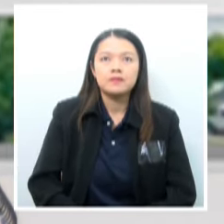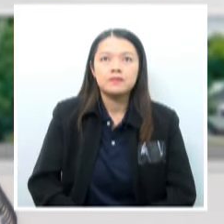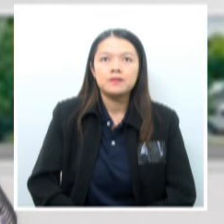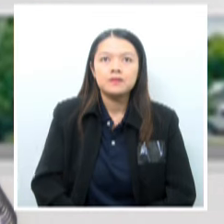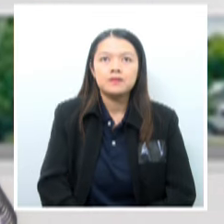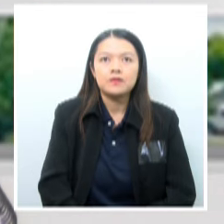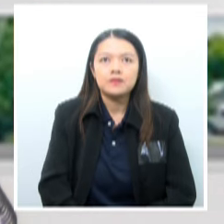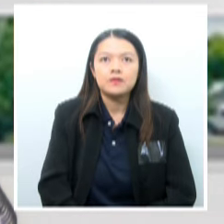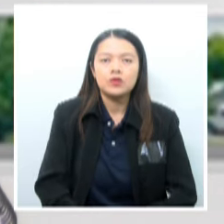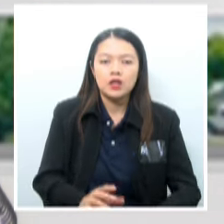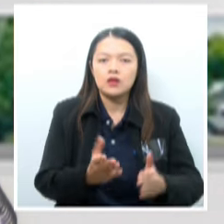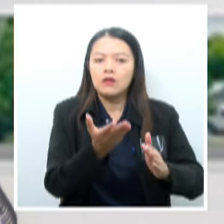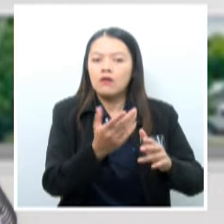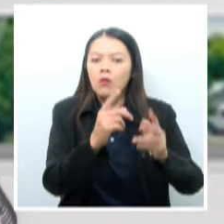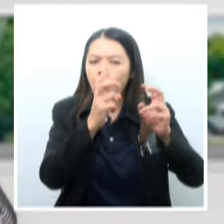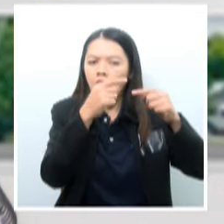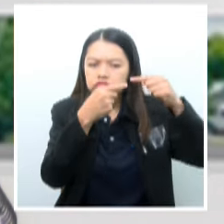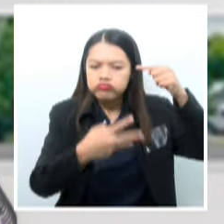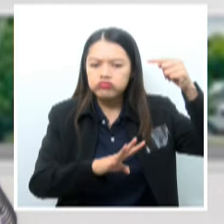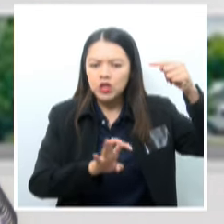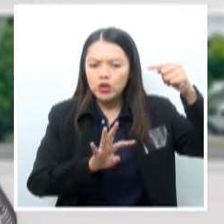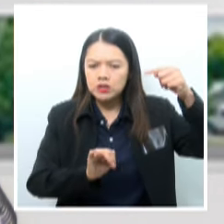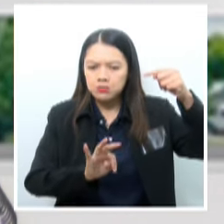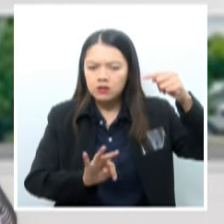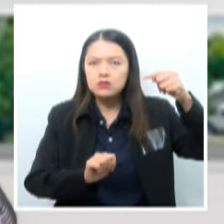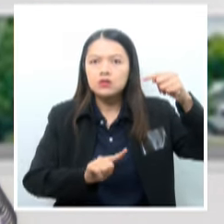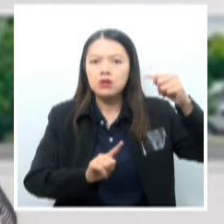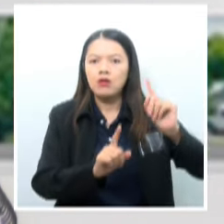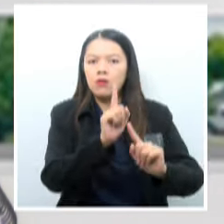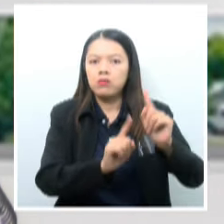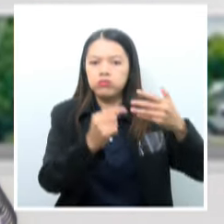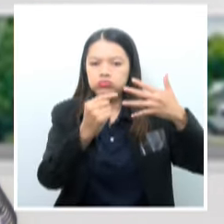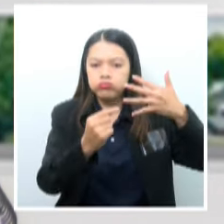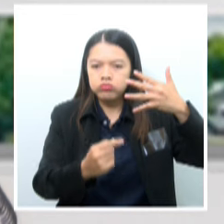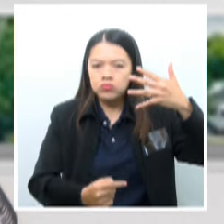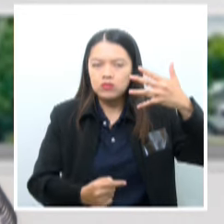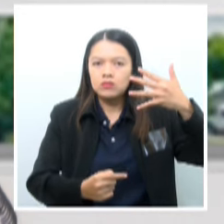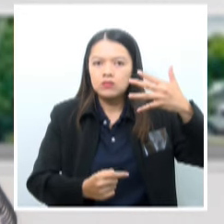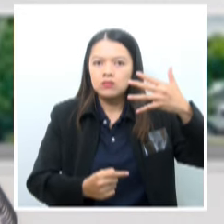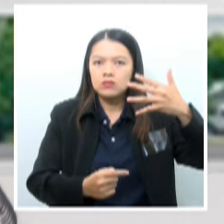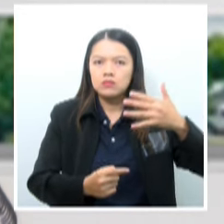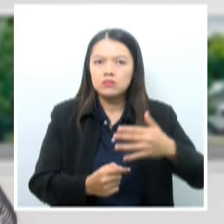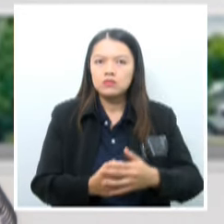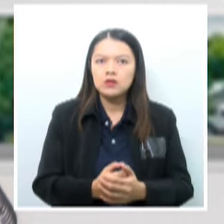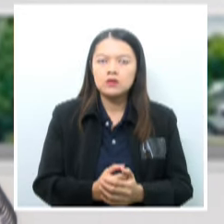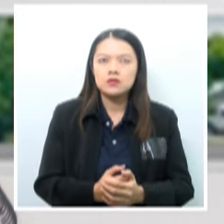เรื่องทั้ง441เรื่องที่ได้ประเมินได้ตรวจสอบในเบื้องต้นแล้วเนี่ยครับที่ลงมาที่เขตเนี่